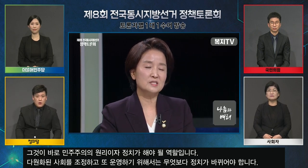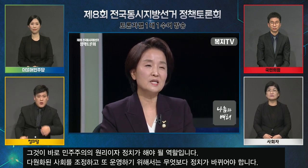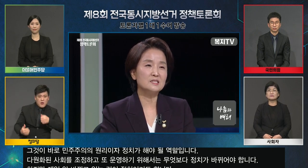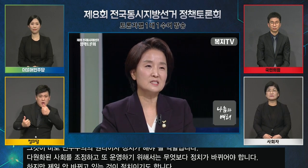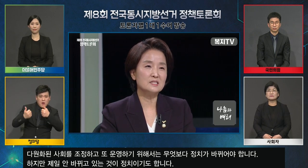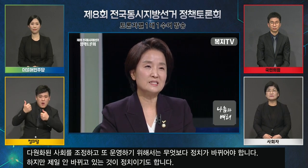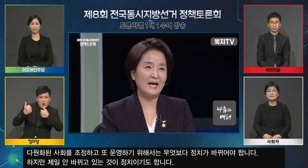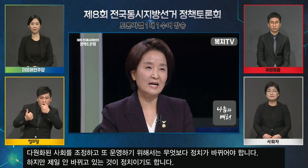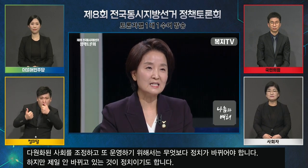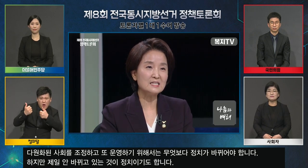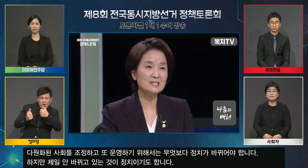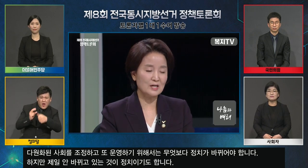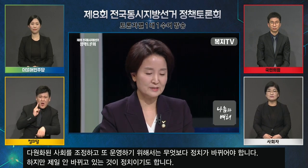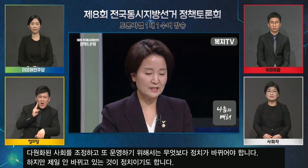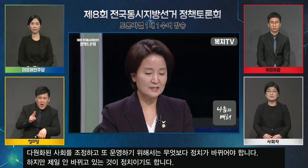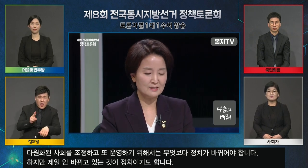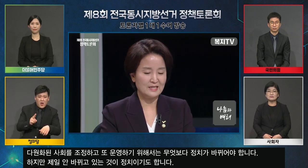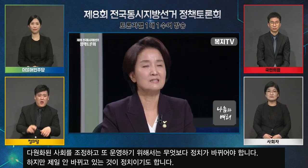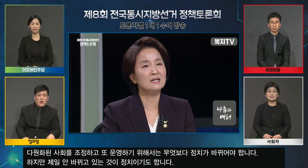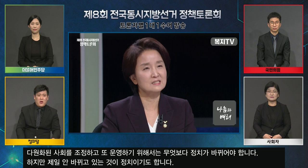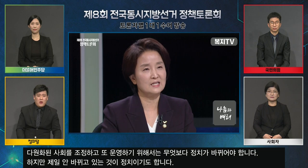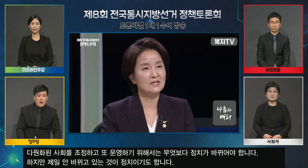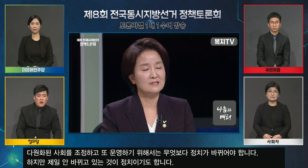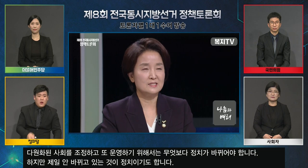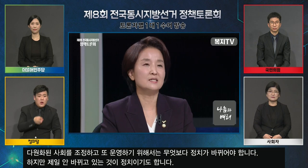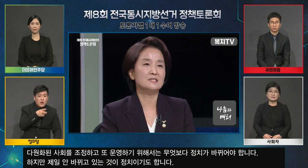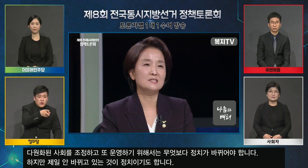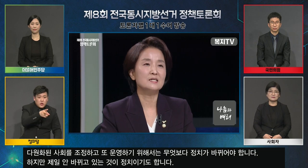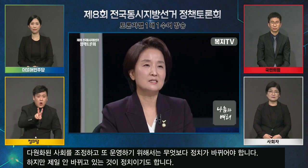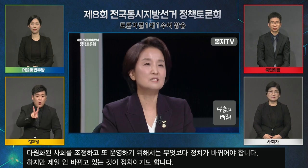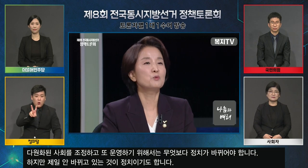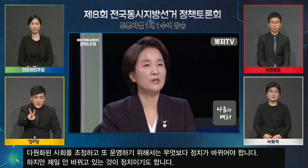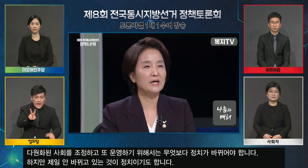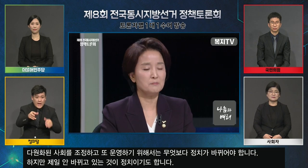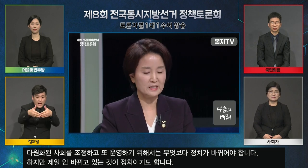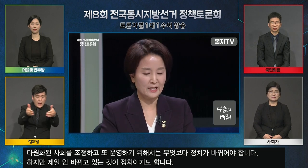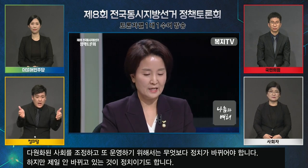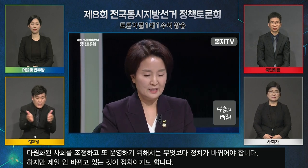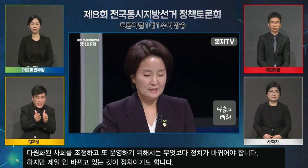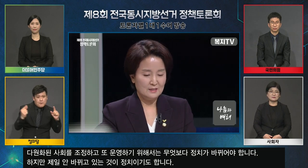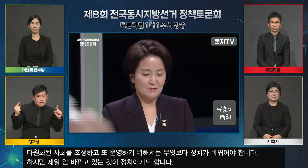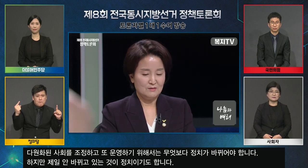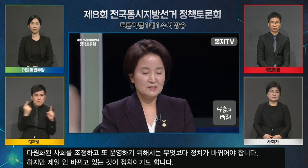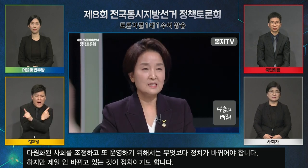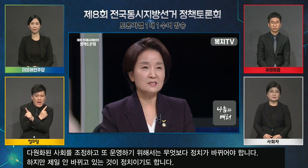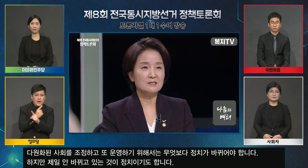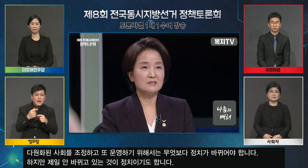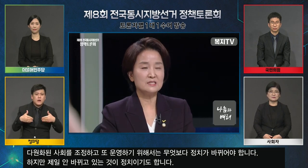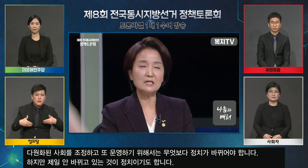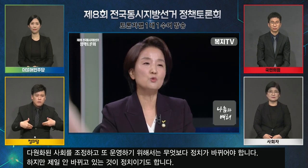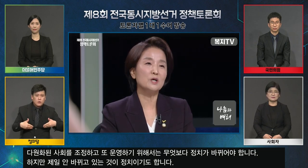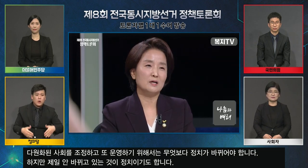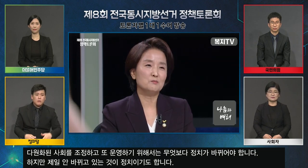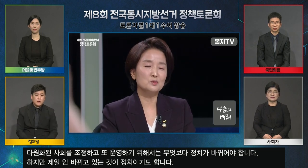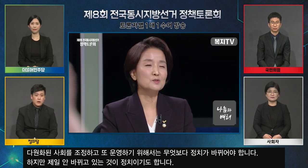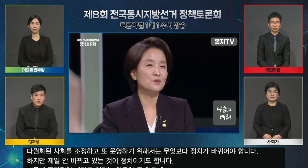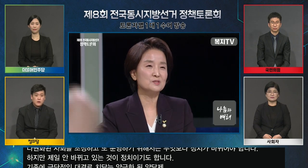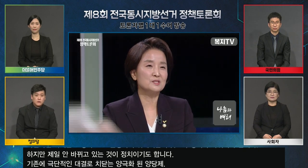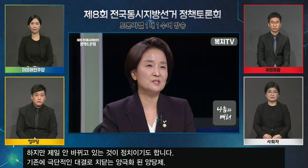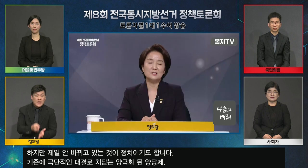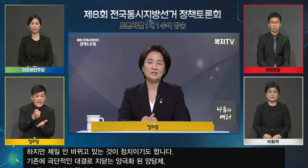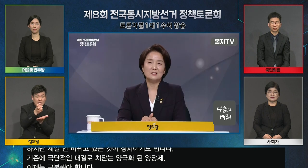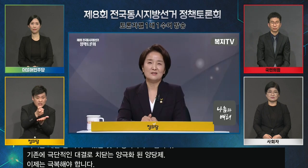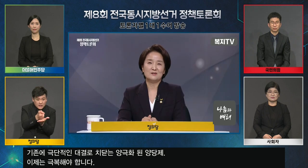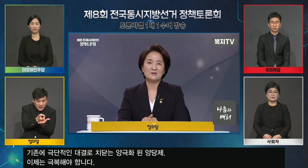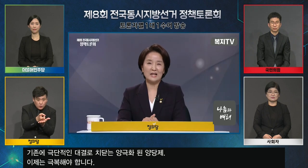치닫는 양극화된 양당제, 이제는 극복해야 합니다. 사실 제도가 모든